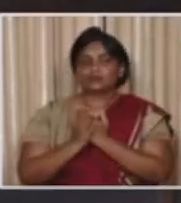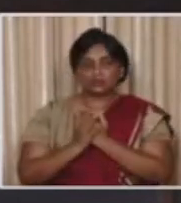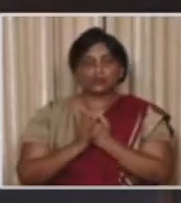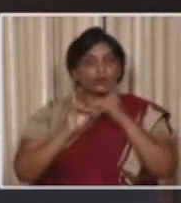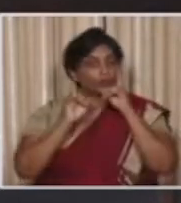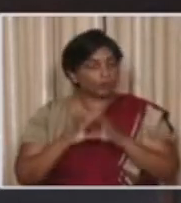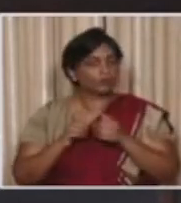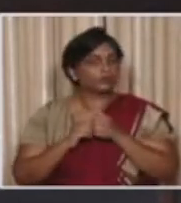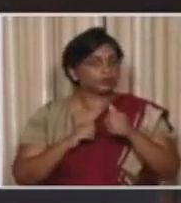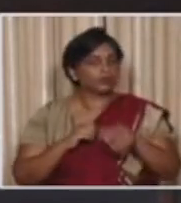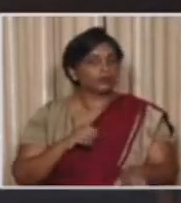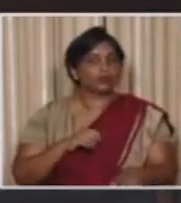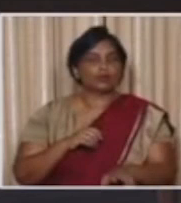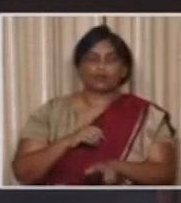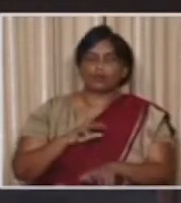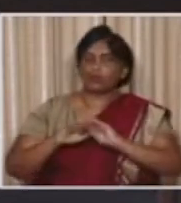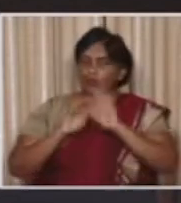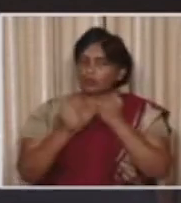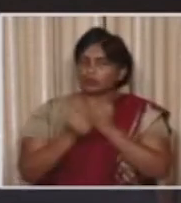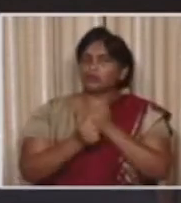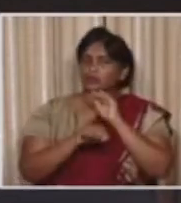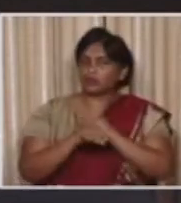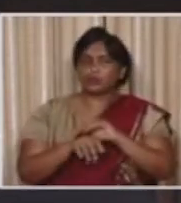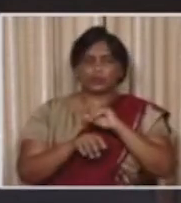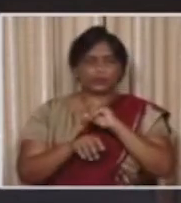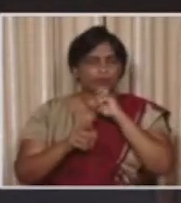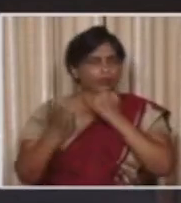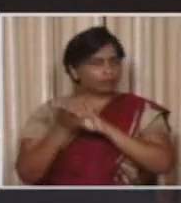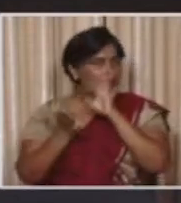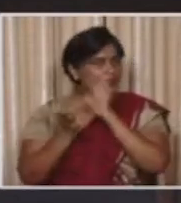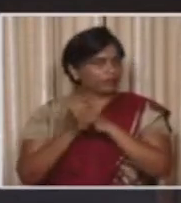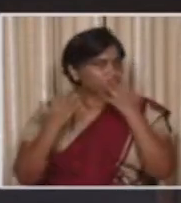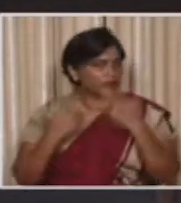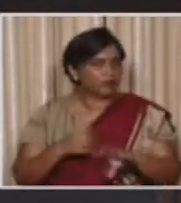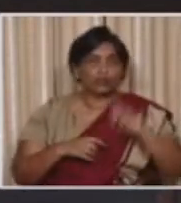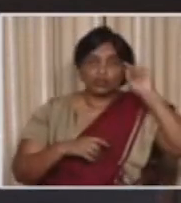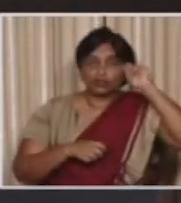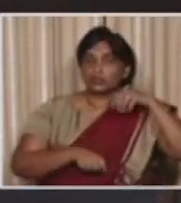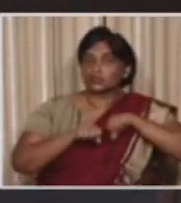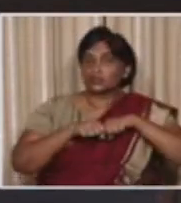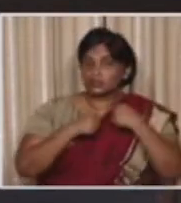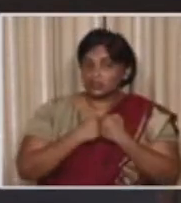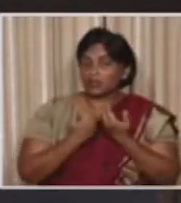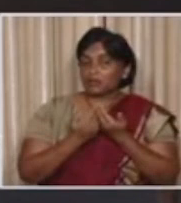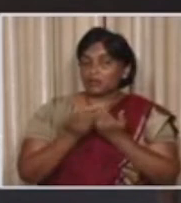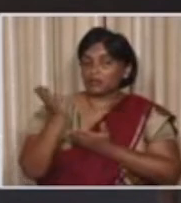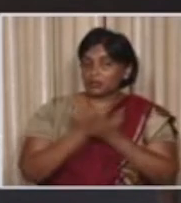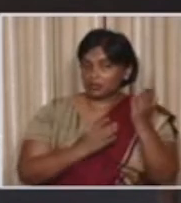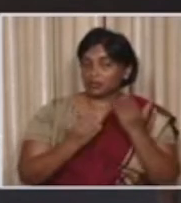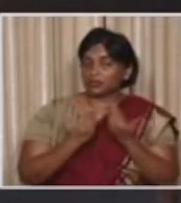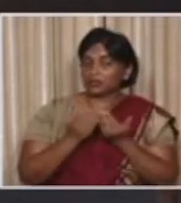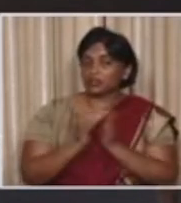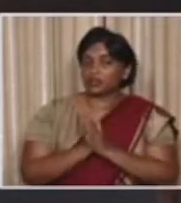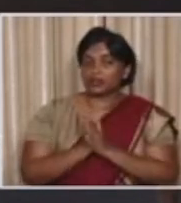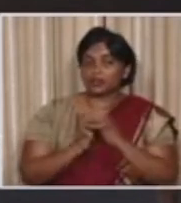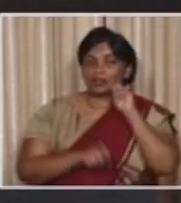එහෙම තියෙද්දි මේ ඔක්කොම අත්අඩංගුවට මෙහෙම අභියාචනා කරන තීන්දුව තියෙද්දි දුම්කොළ සමාගම යවනවා තමන්ගේ